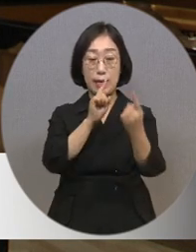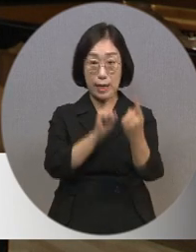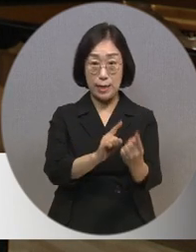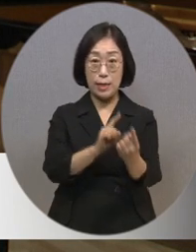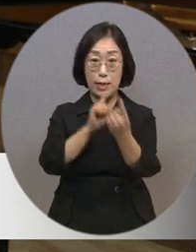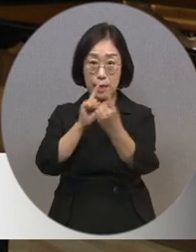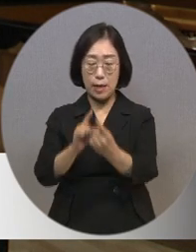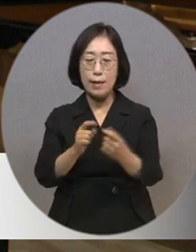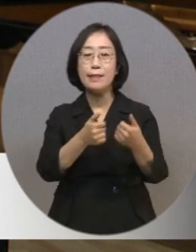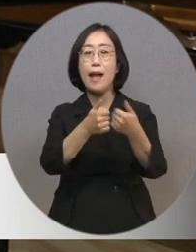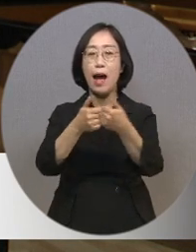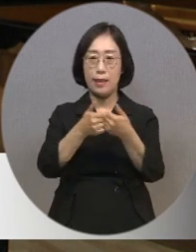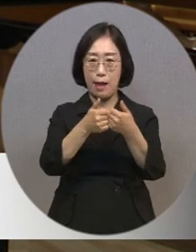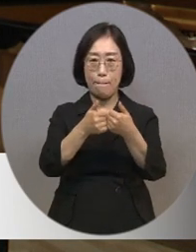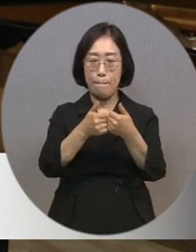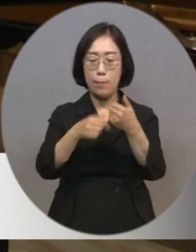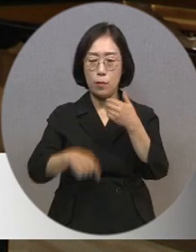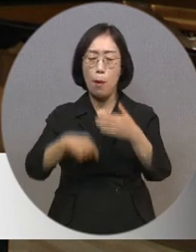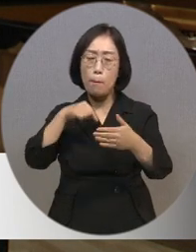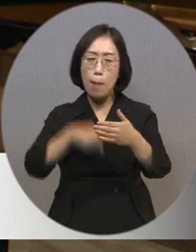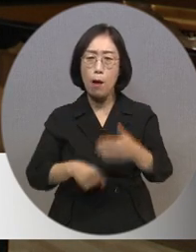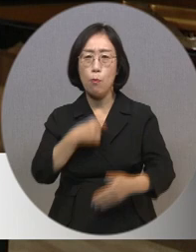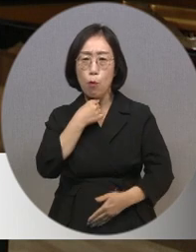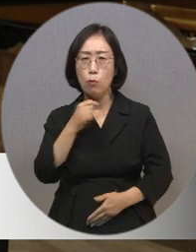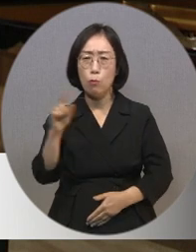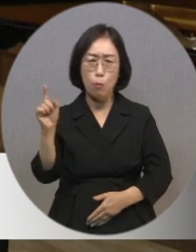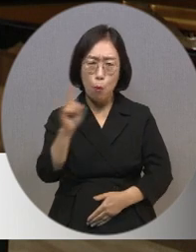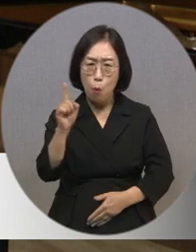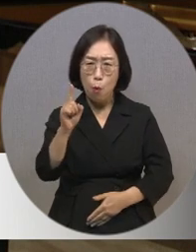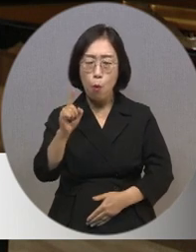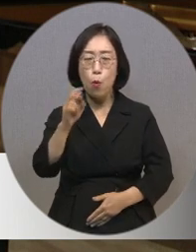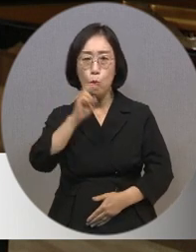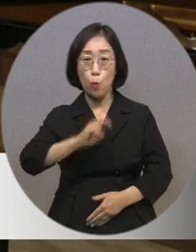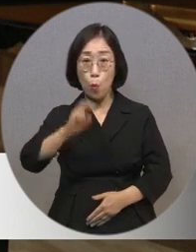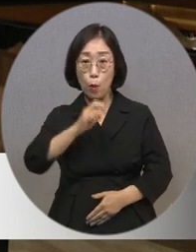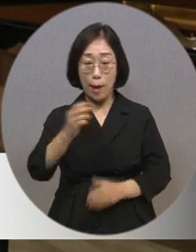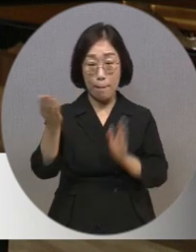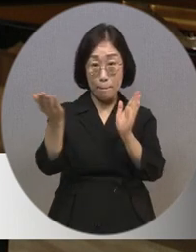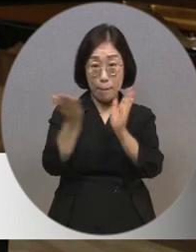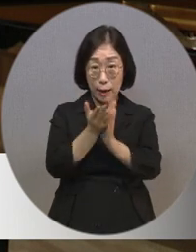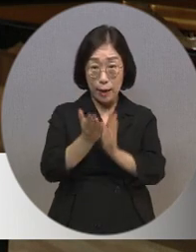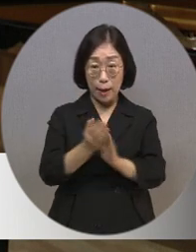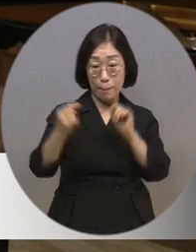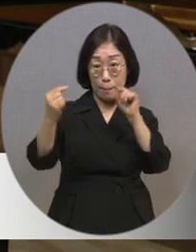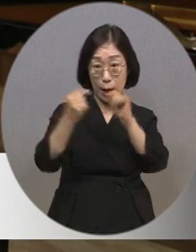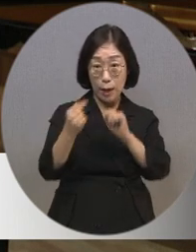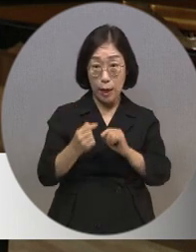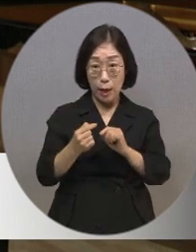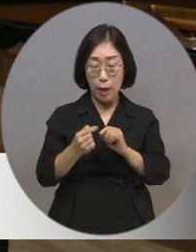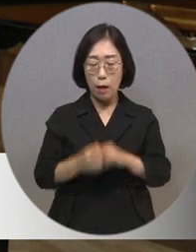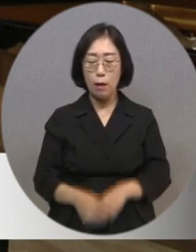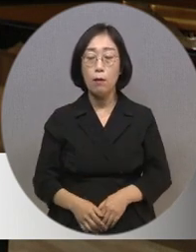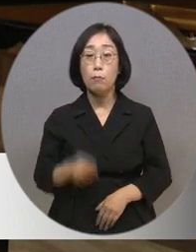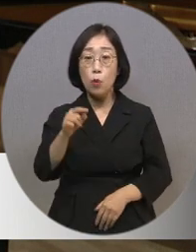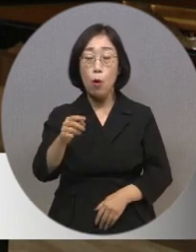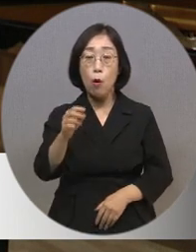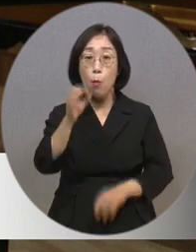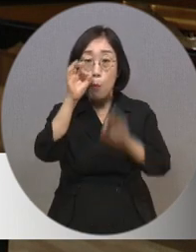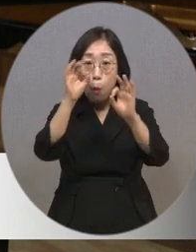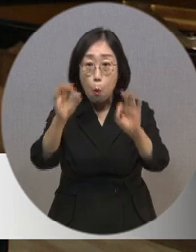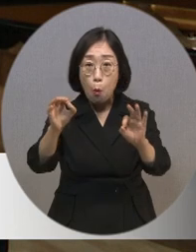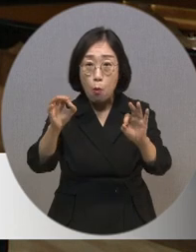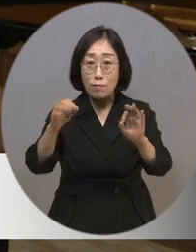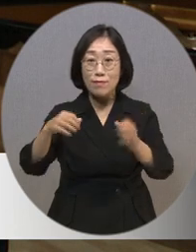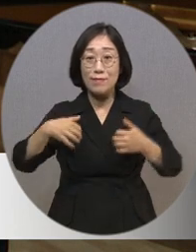마음이 원하는 것들을 원하는 감정들을 노래로 처방을 함으로써 그 공연이 단지 보고 끝나는 공연이 아니라 그러니까